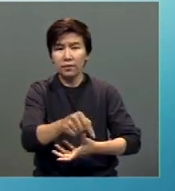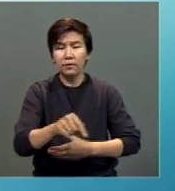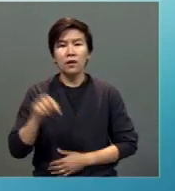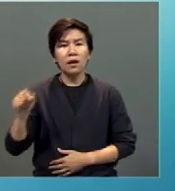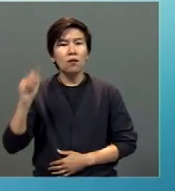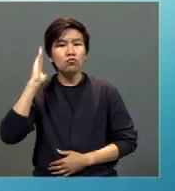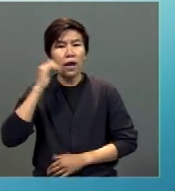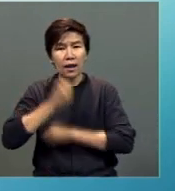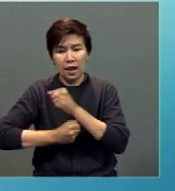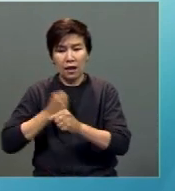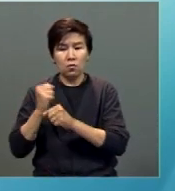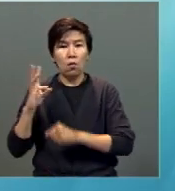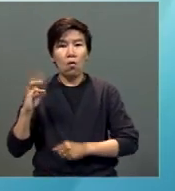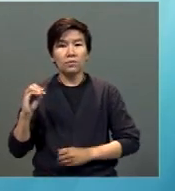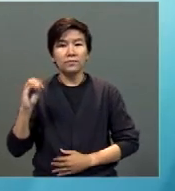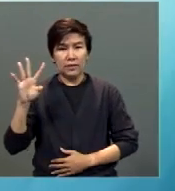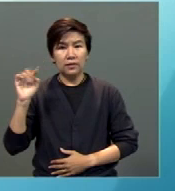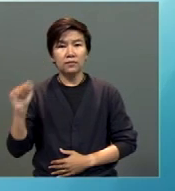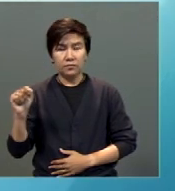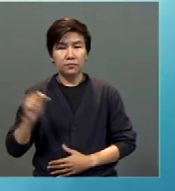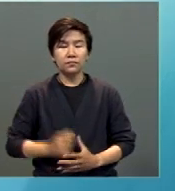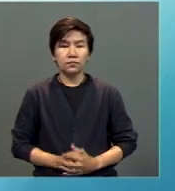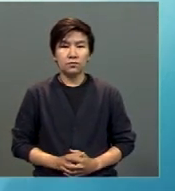รายเป็นสถานที่ที่ผู้ป่วยนะครับรายใหม่นี้ไปสถานที่ชุมชนก็คือตลาดกับเป็นเดี๋ยวขออนุญาตลงรายละเอียดเลยนะครับเป็นผู้ป่วยชายไทยอายุ64ปีนะครับตอนนี้ยังไม่ได้มีงานทำมีประวัติไปตลาดแห่งหนึ่งในกรุงเทพฯก่อนจะมีอาการเจ็บป่วยซึ่งตรงนี้แหละครับถึงต้องมีความเน้นถึงต้องเน้นย้ำว่ามาตรการของการผ่อนปรนในเรื่องพื้นที่ต่างๆนะครับตลาดก็เป็นอีกหนึ่งพื้นที่ที่เราจะผ่อนปรนไม่ว่าจะเป็นตลาด